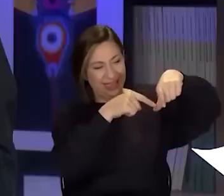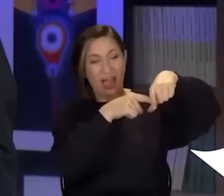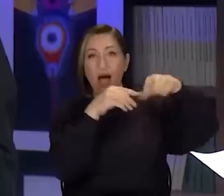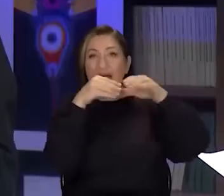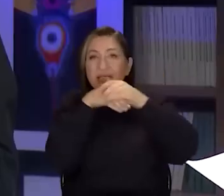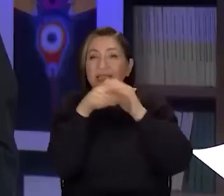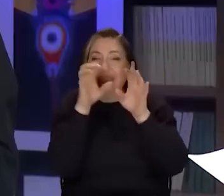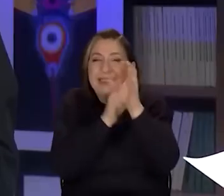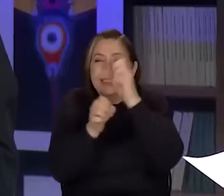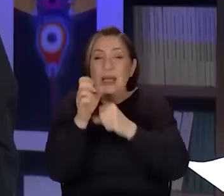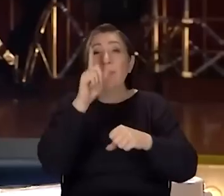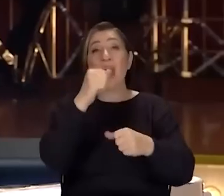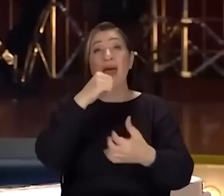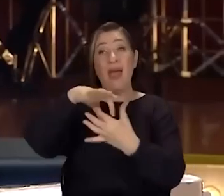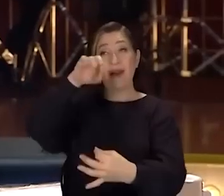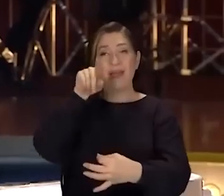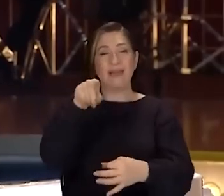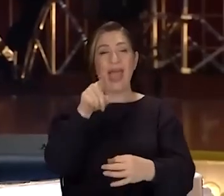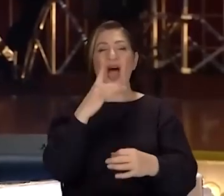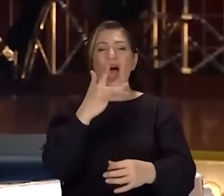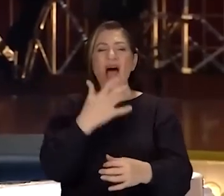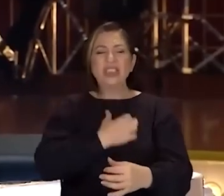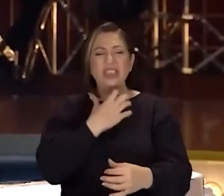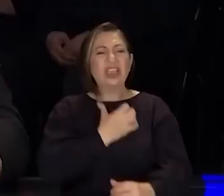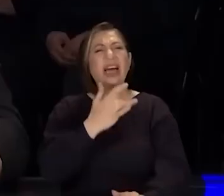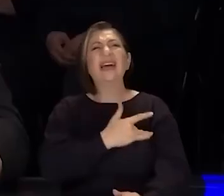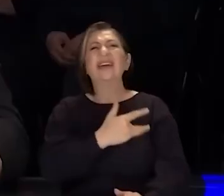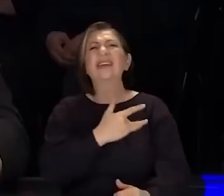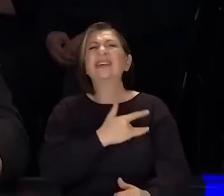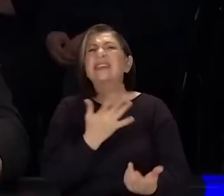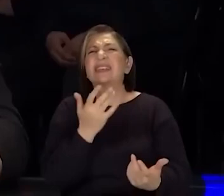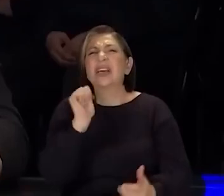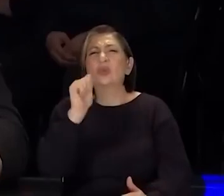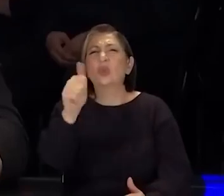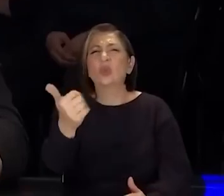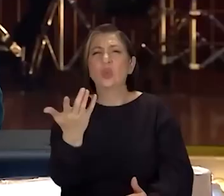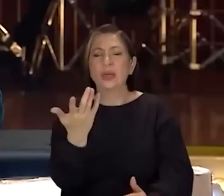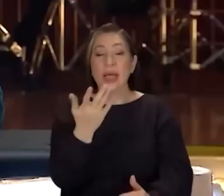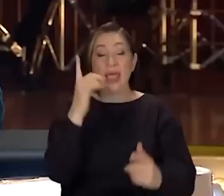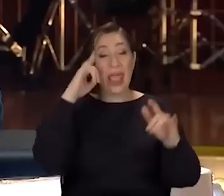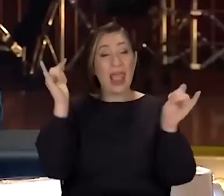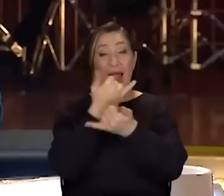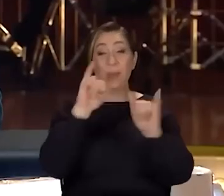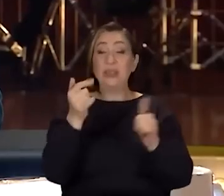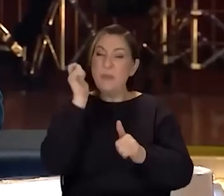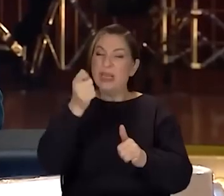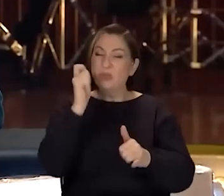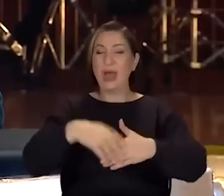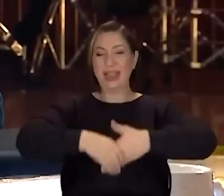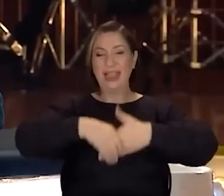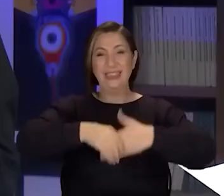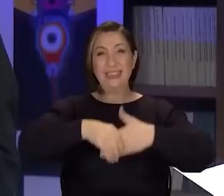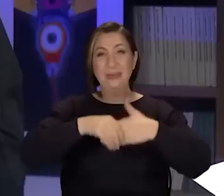sırları. Bir erkekte aşk acısı kaç gün sürer? Yılbaşı gecesi... Mecburen tanıştığınız